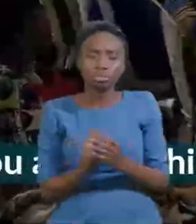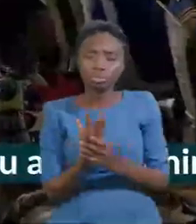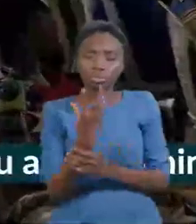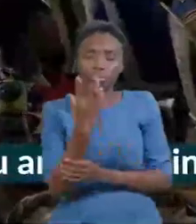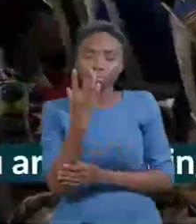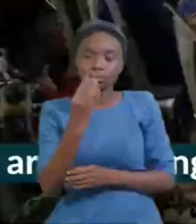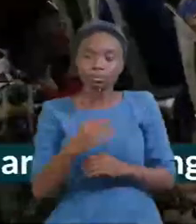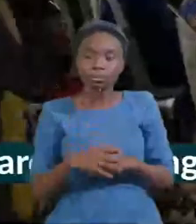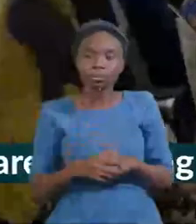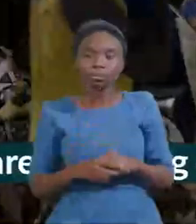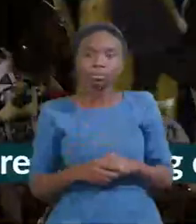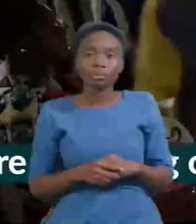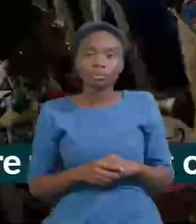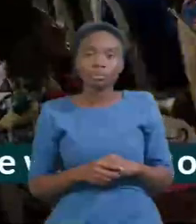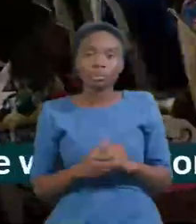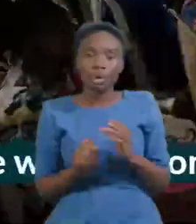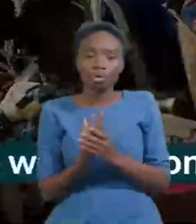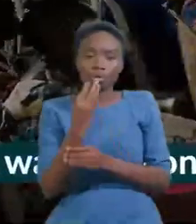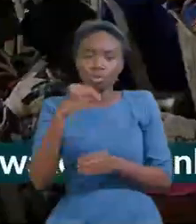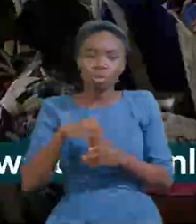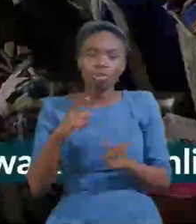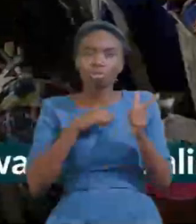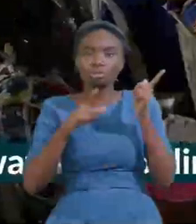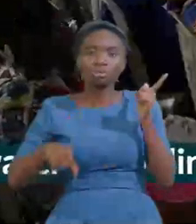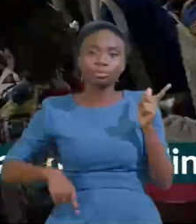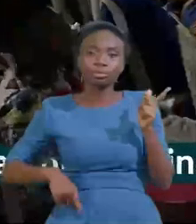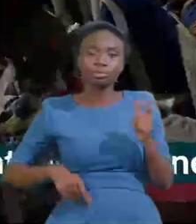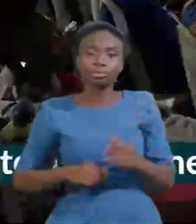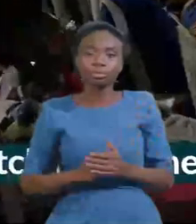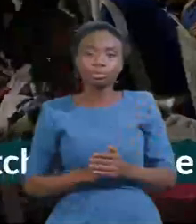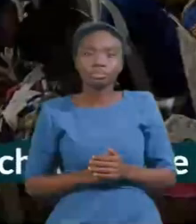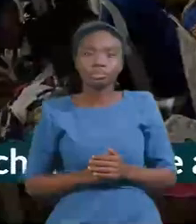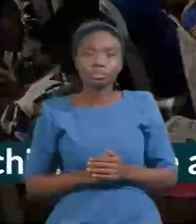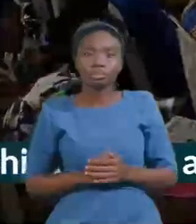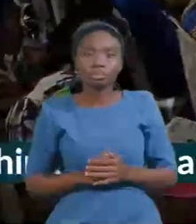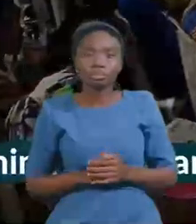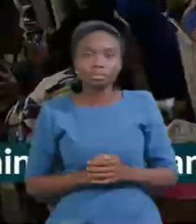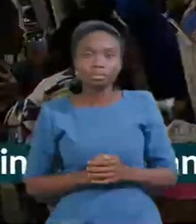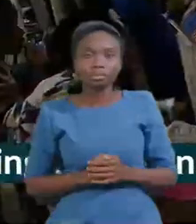pouvez grandir. Grow in the Lord. Grandir dans le Seigneur.